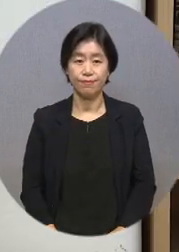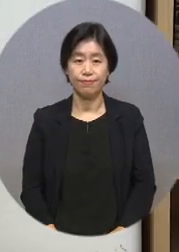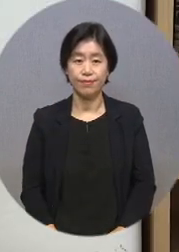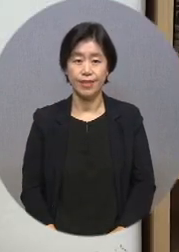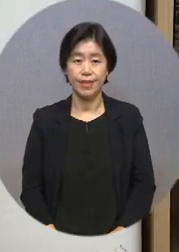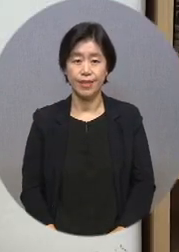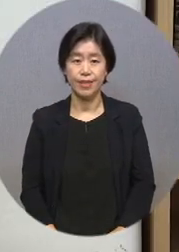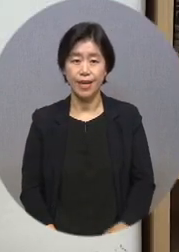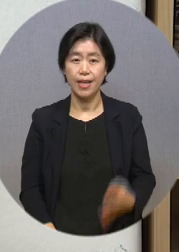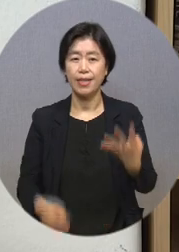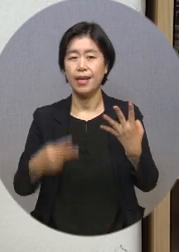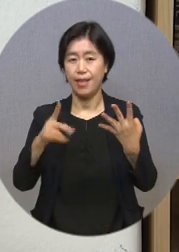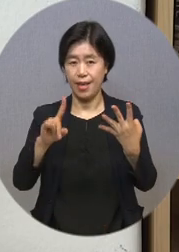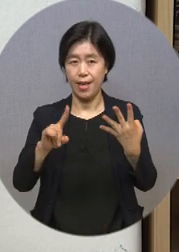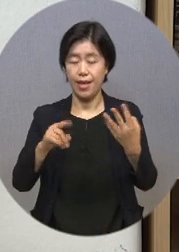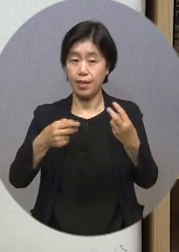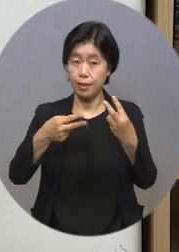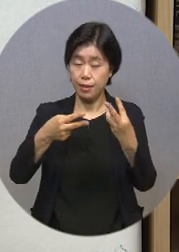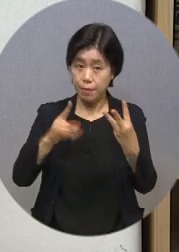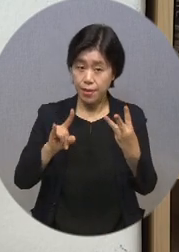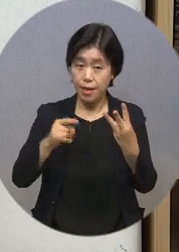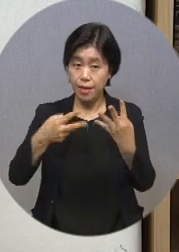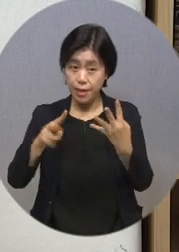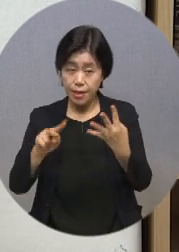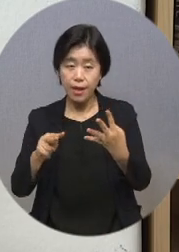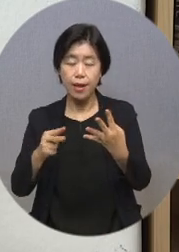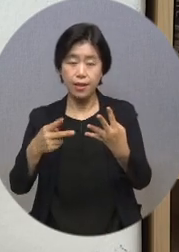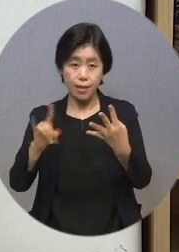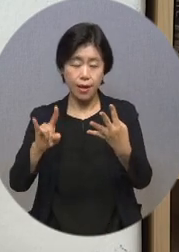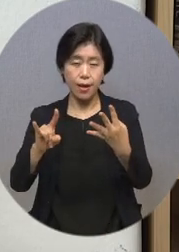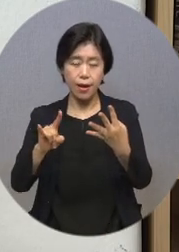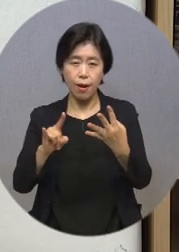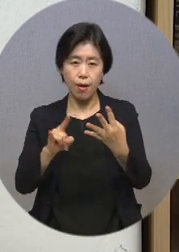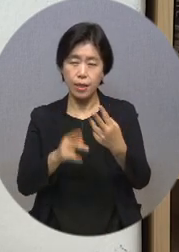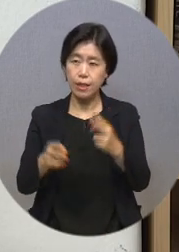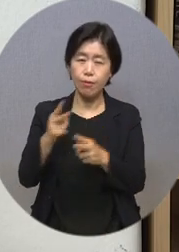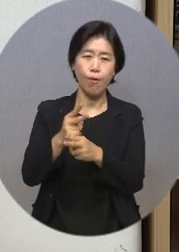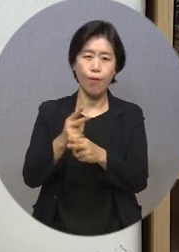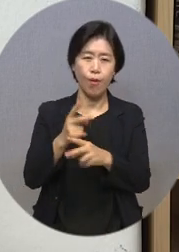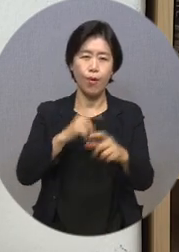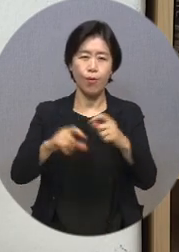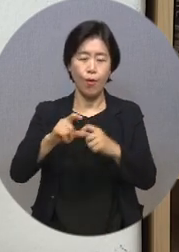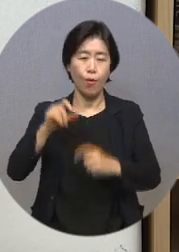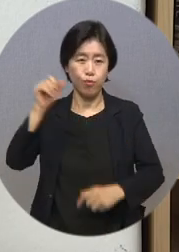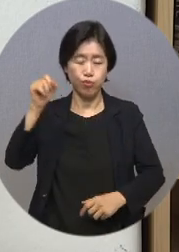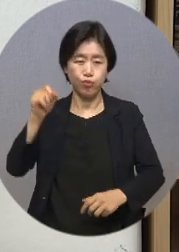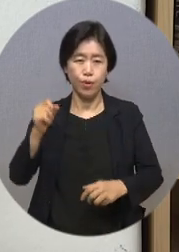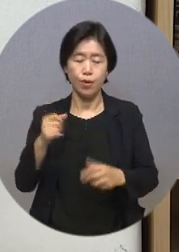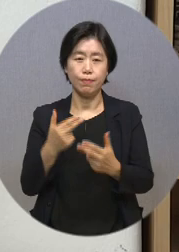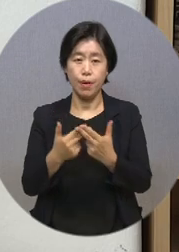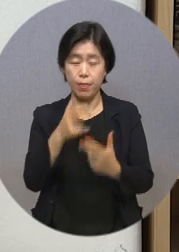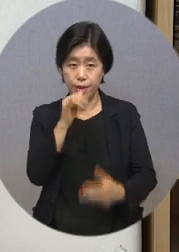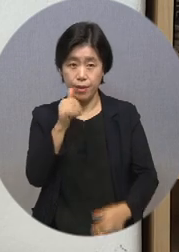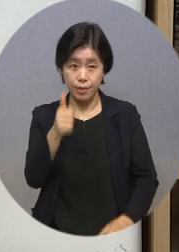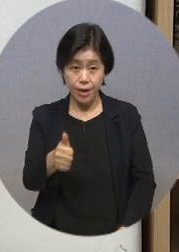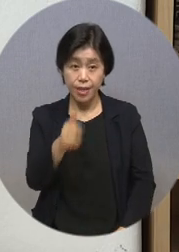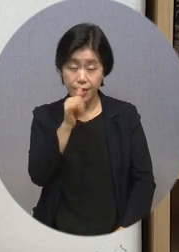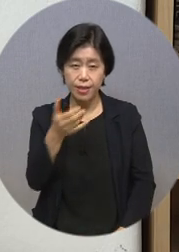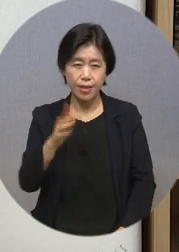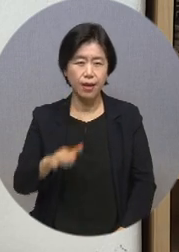세종시 사회복지회장으로 지난 3월에 당선이 되셨는데 특히 회장님 공무원 노조 시절 그 충남 지역